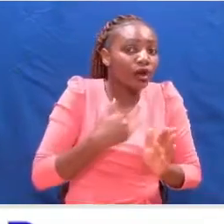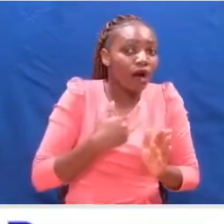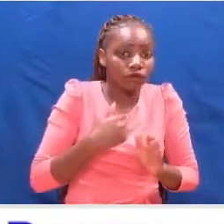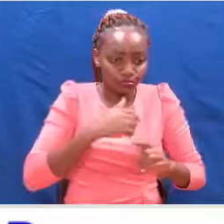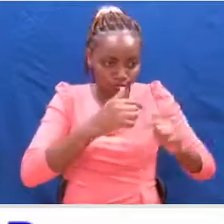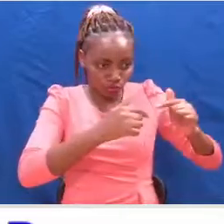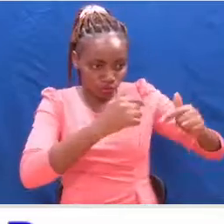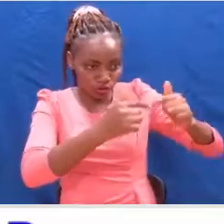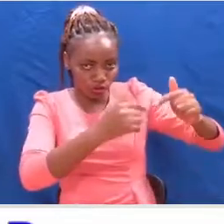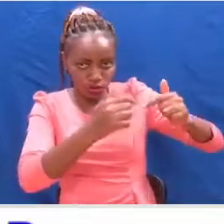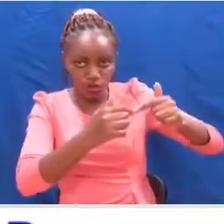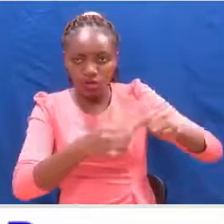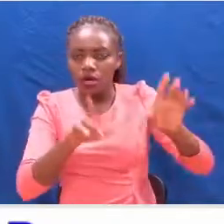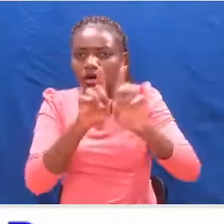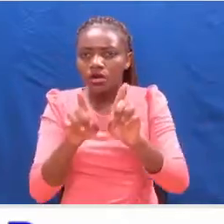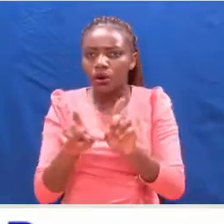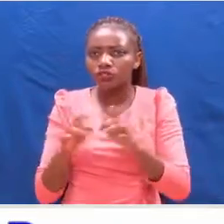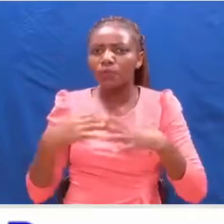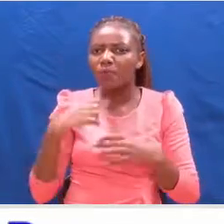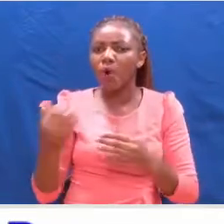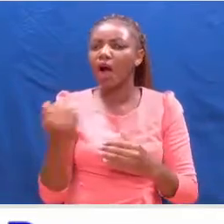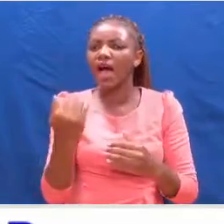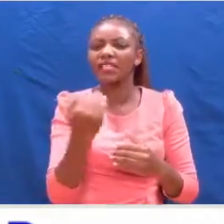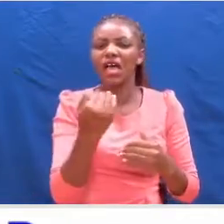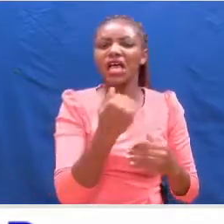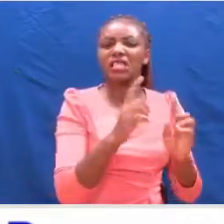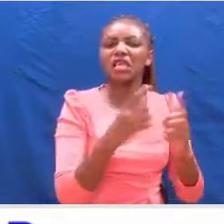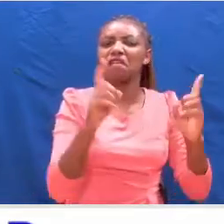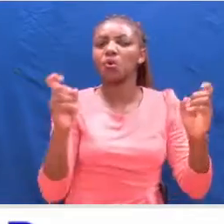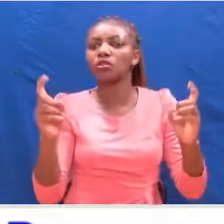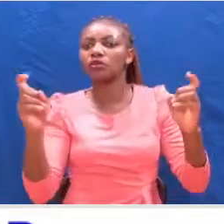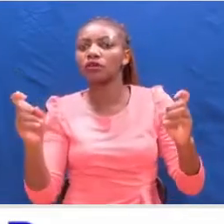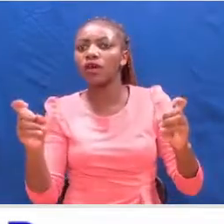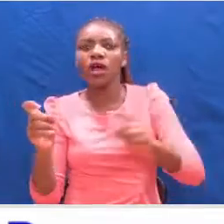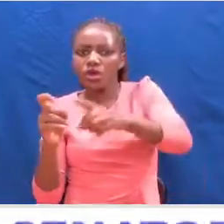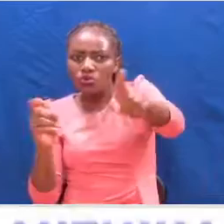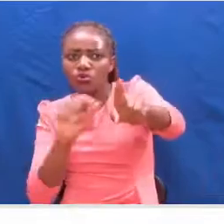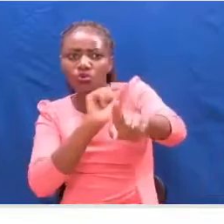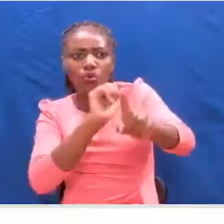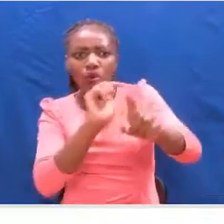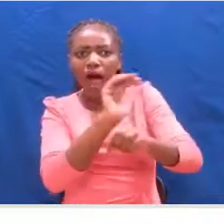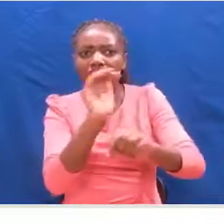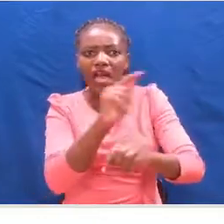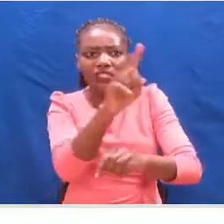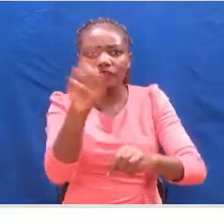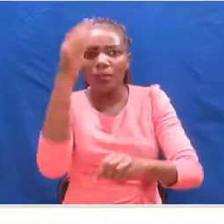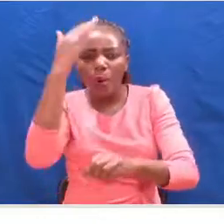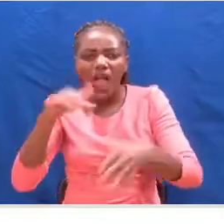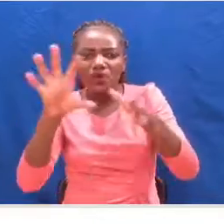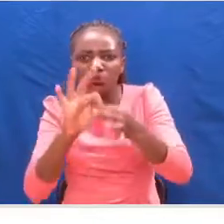mbele. Wale mnatuuliza maswali mingi, jiulizeni kwanza kwa nini nyinyi mnashikana chama